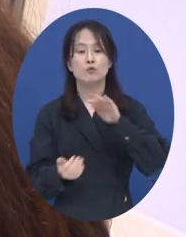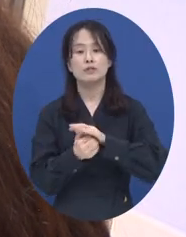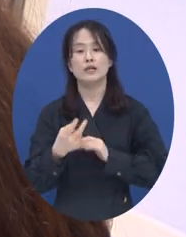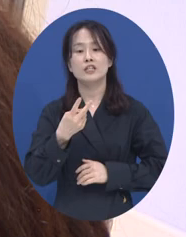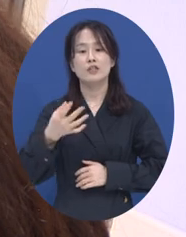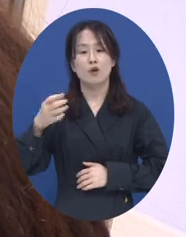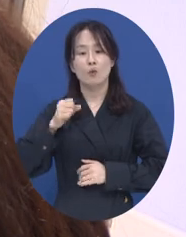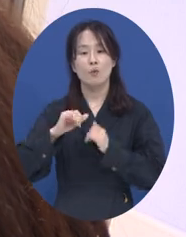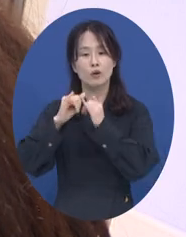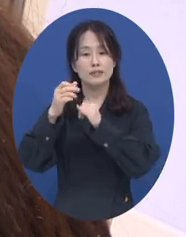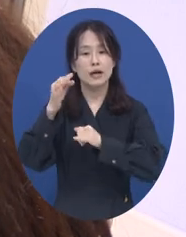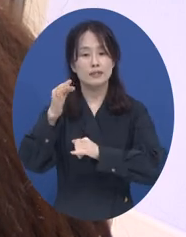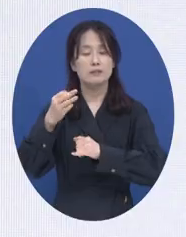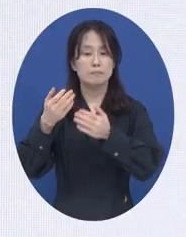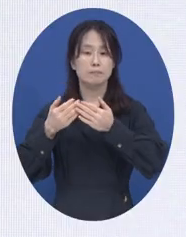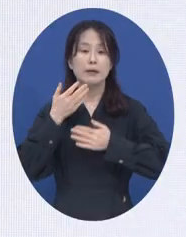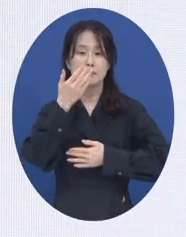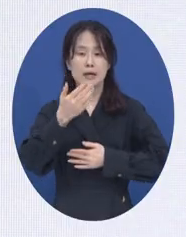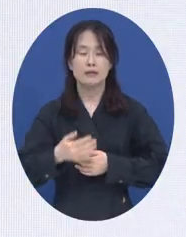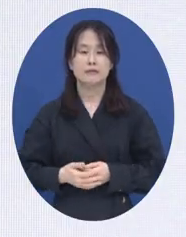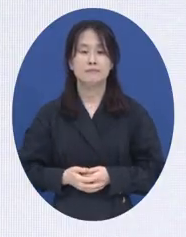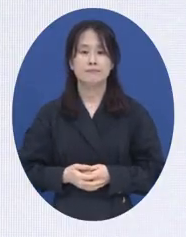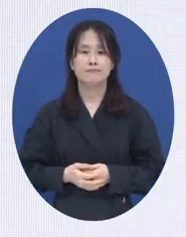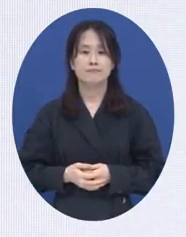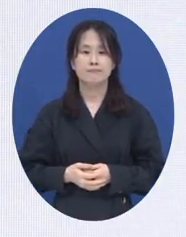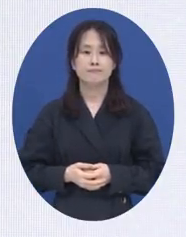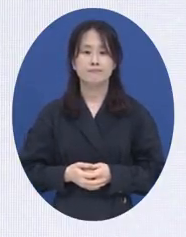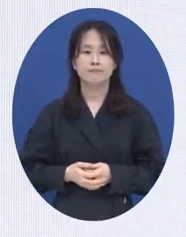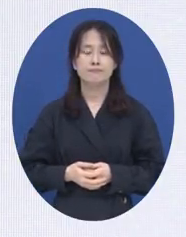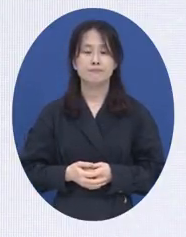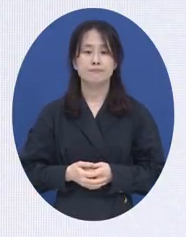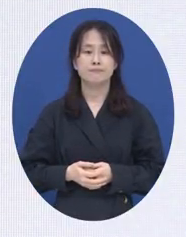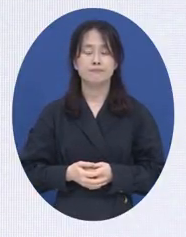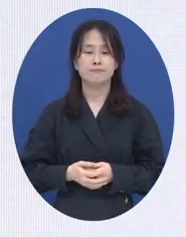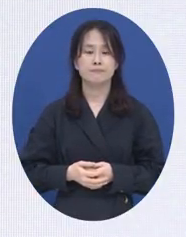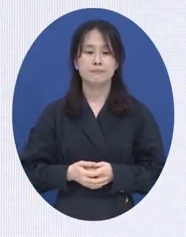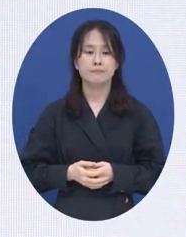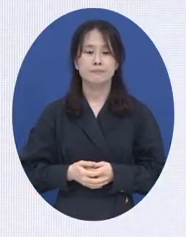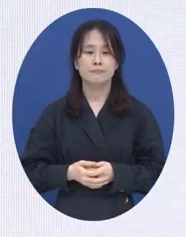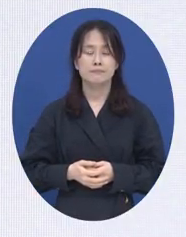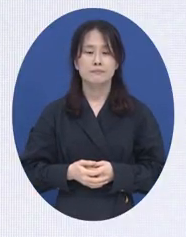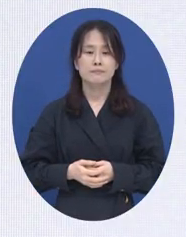포상금도 받을 수 있습니다 경기 줄 tv 김태 입니다